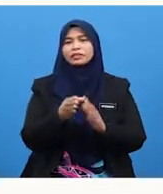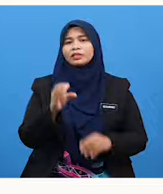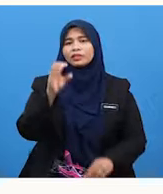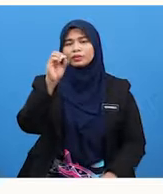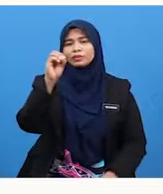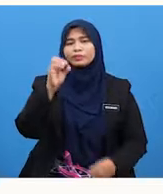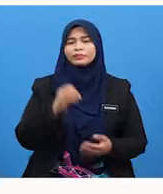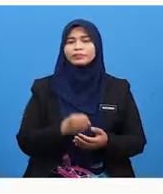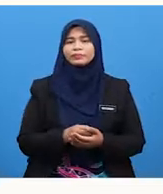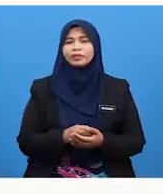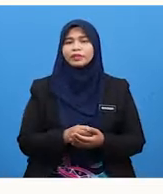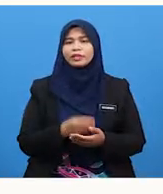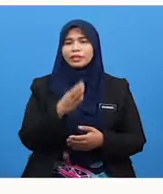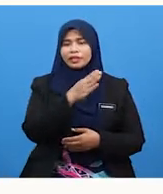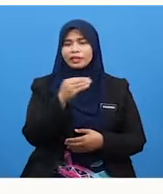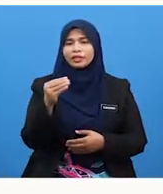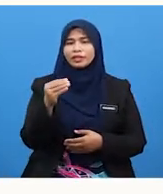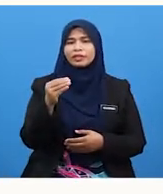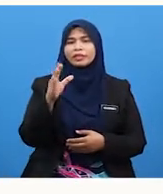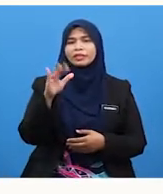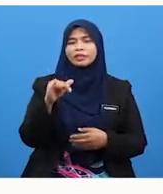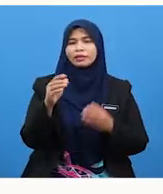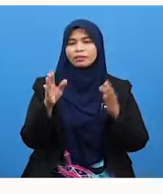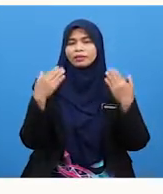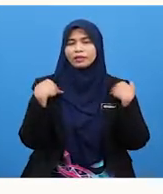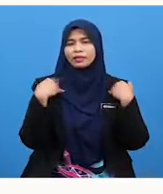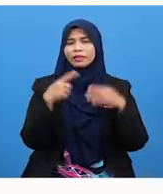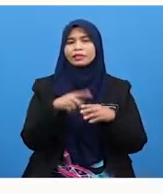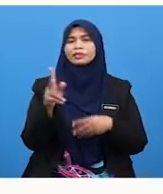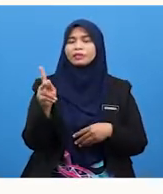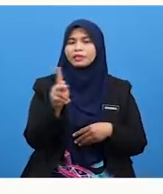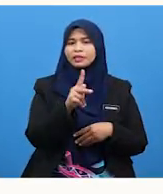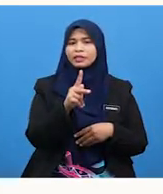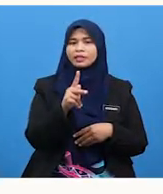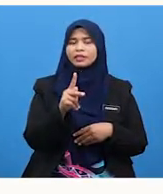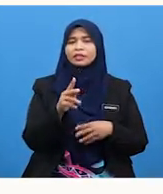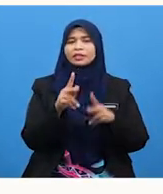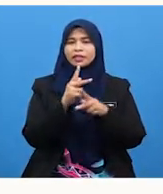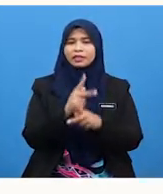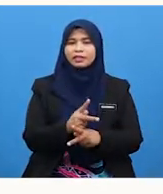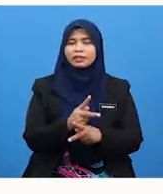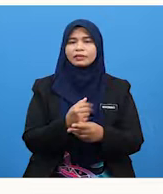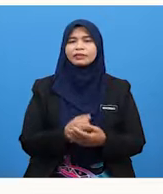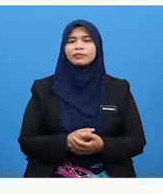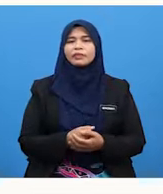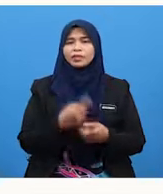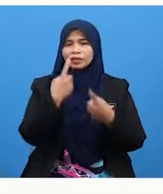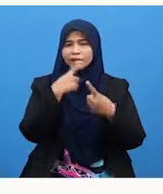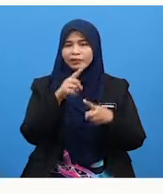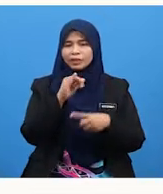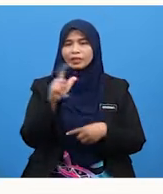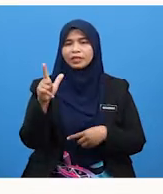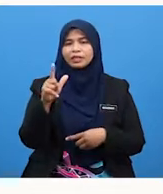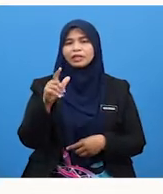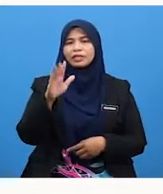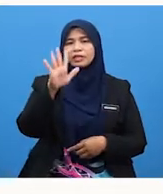menjadi sifar, manakala digit yang berada di sebelah kiri dikekalkan. Jawapannya